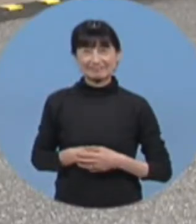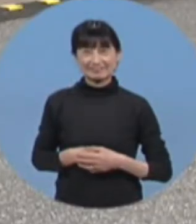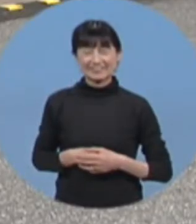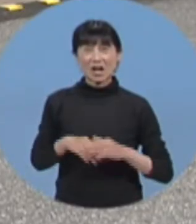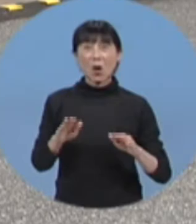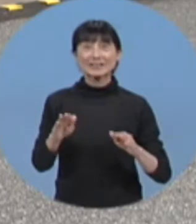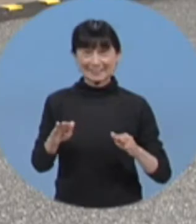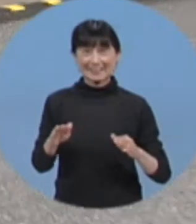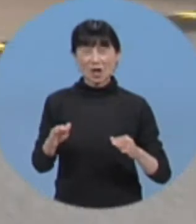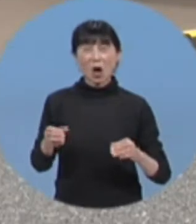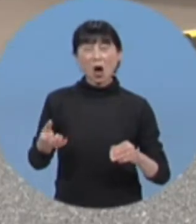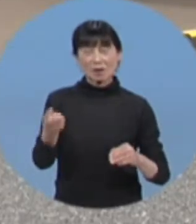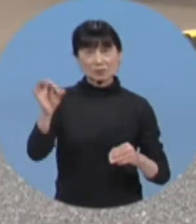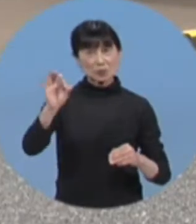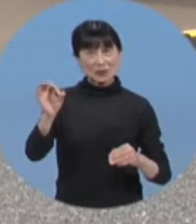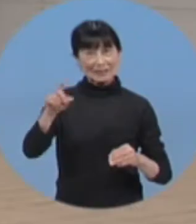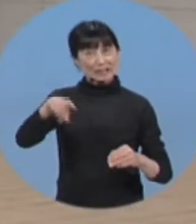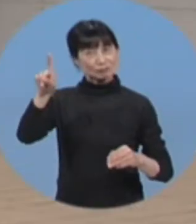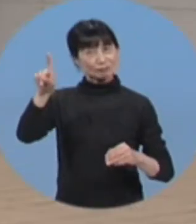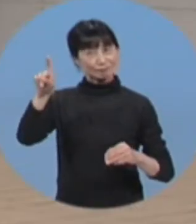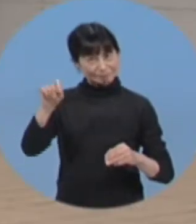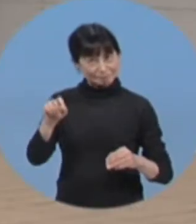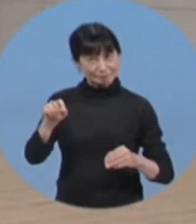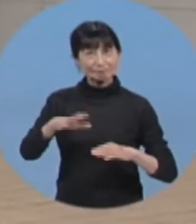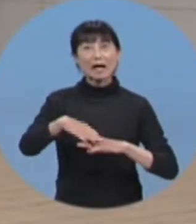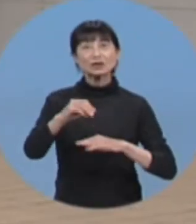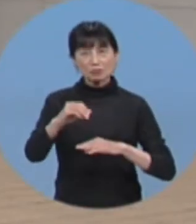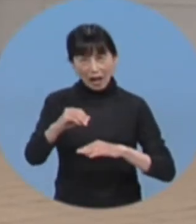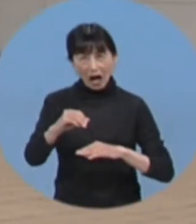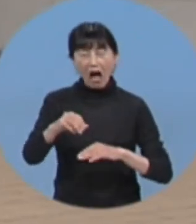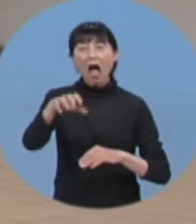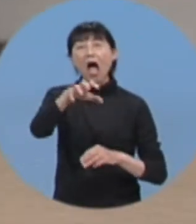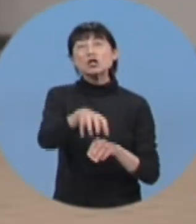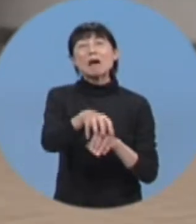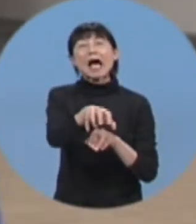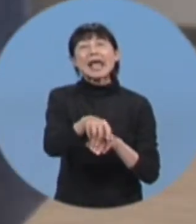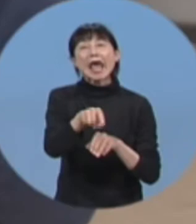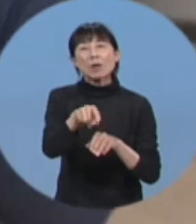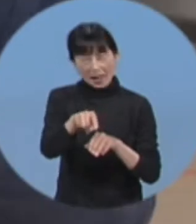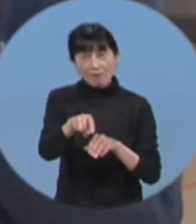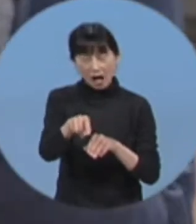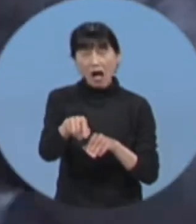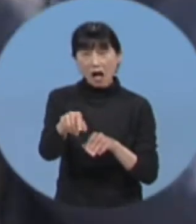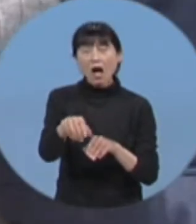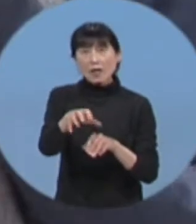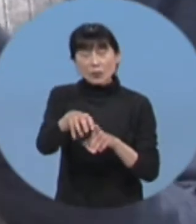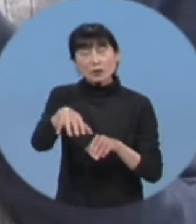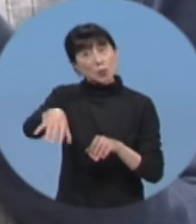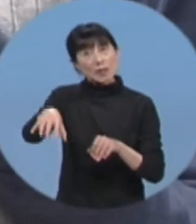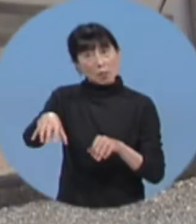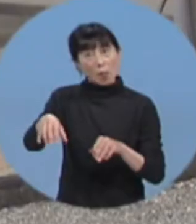本日の持ち物チェック、まずは何といっても熊手、これは潮干狩り場でも買えます